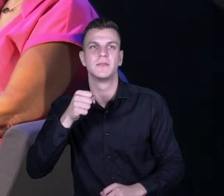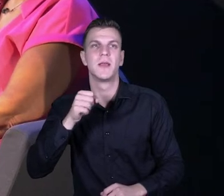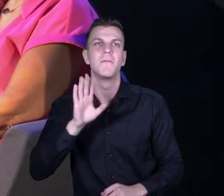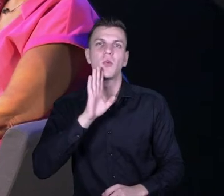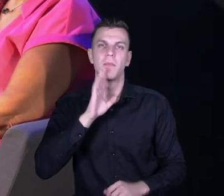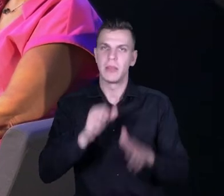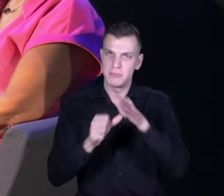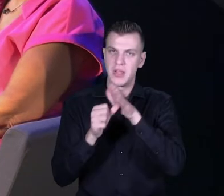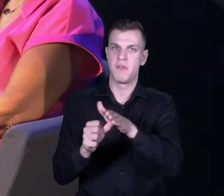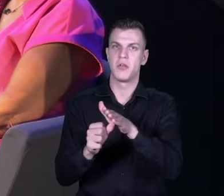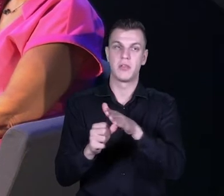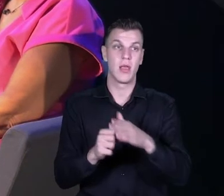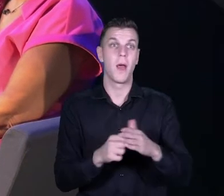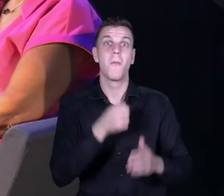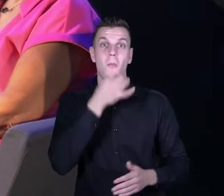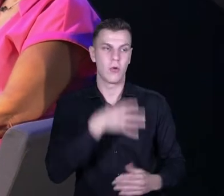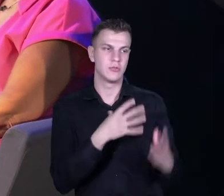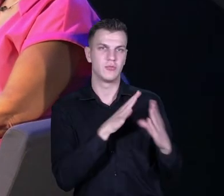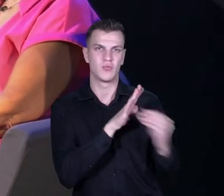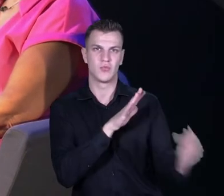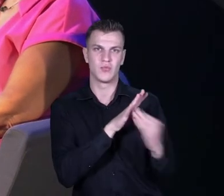takimi przewodnikami dla tych młodszych.